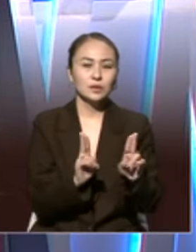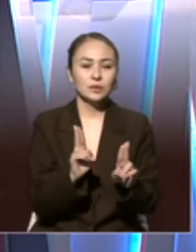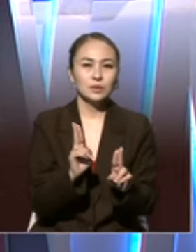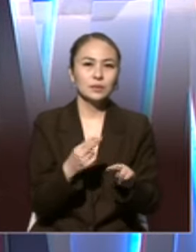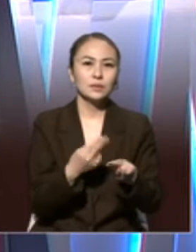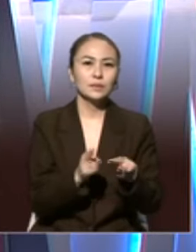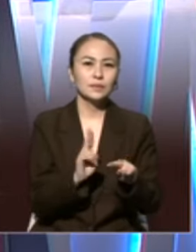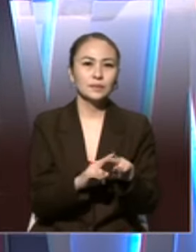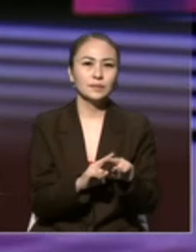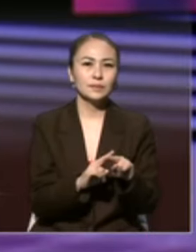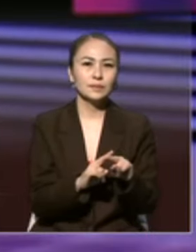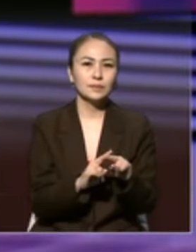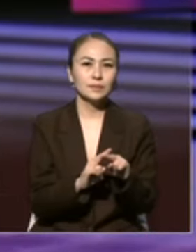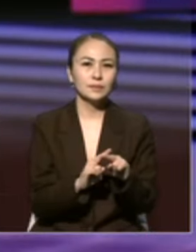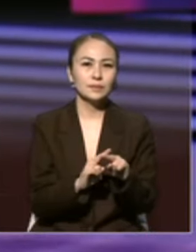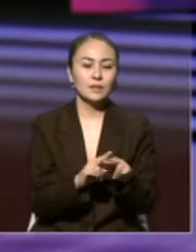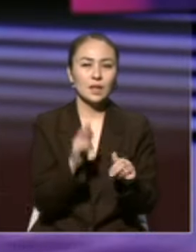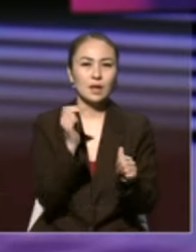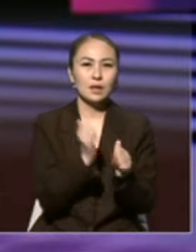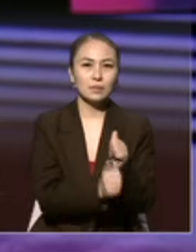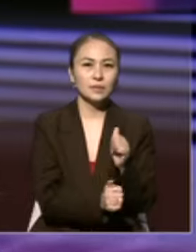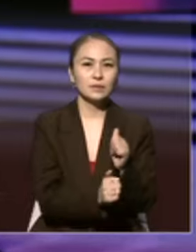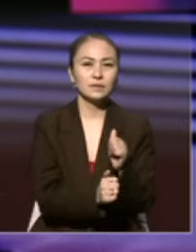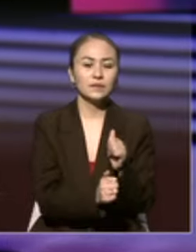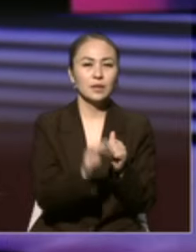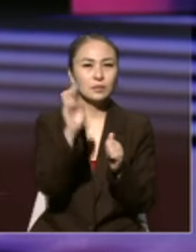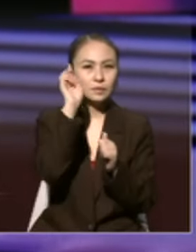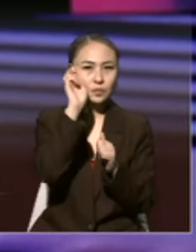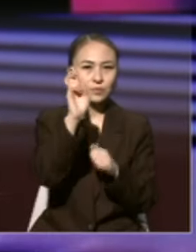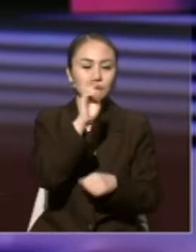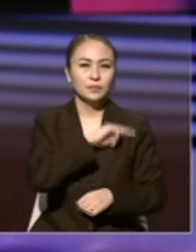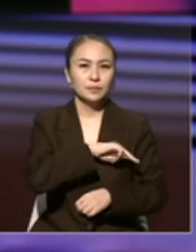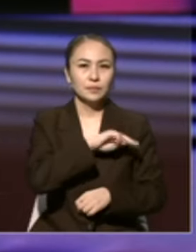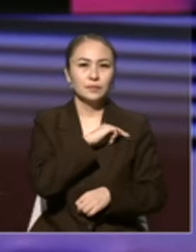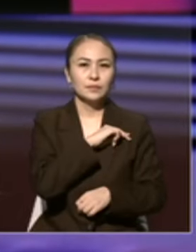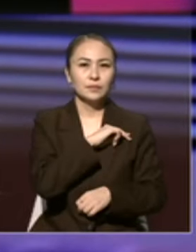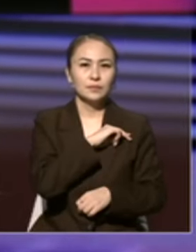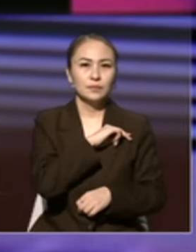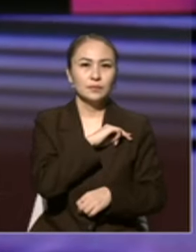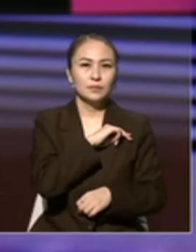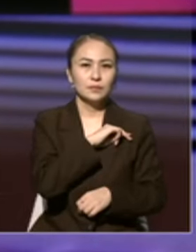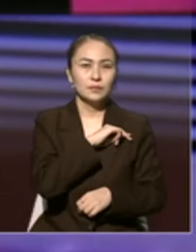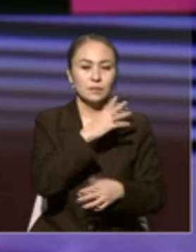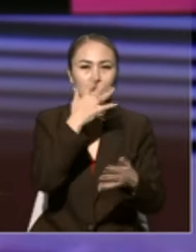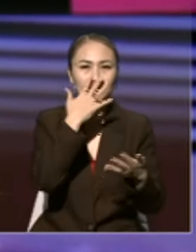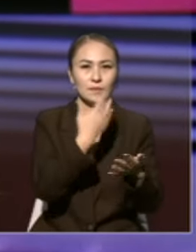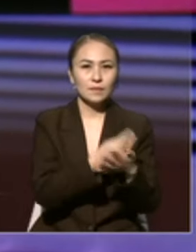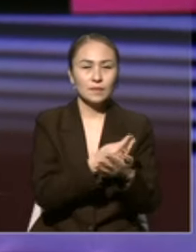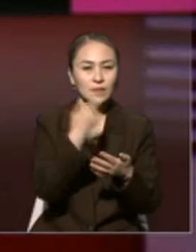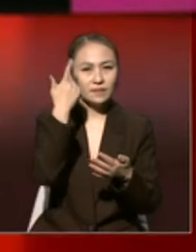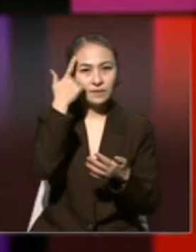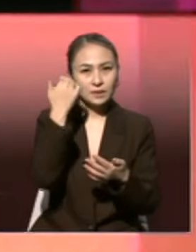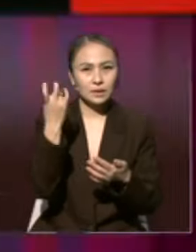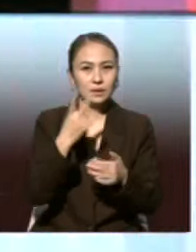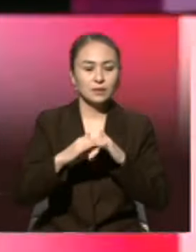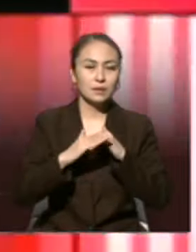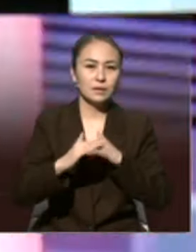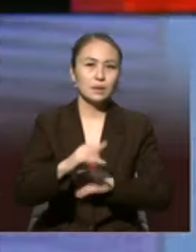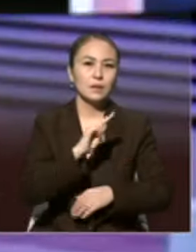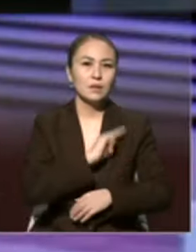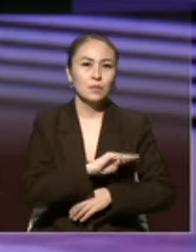Алгоритм дегеніміз ол не? Яғни әрбір мемлекеттік орган өзінің қызметін білу керек және де атқару